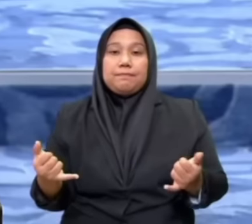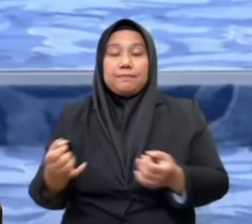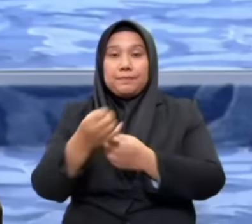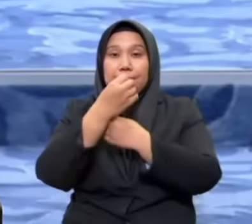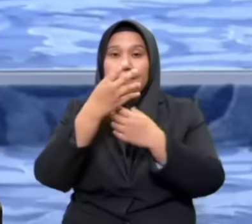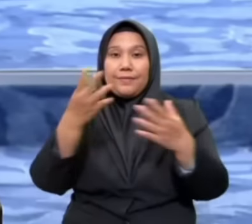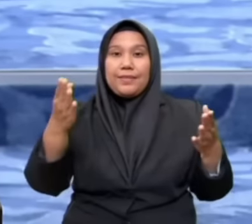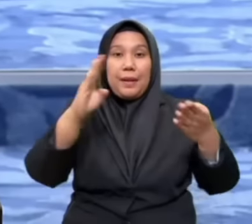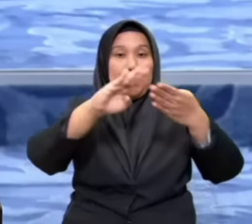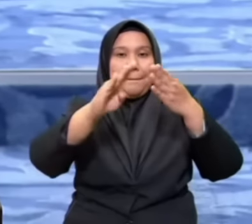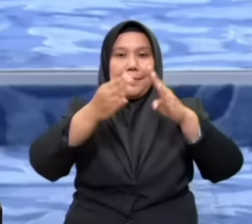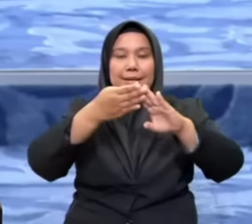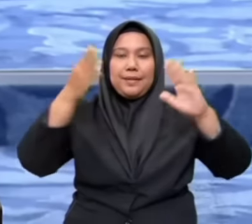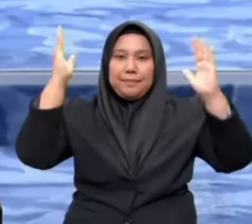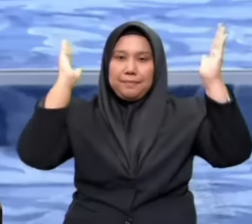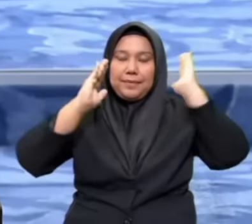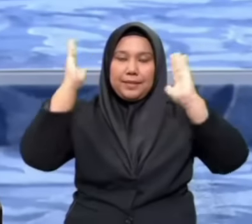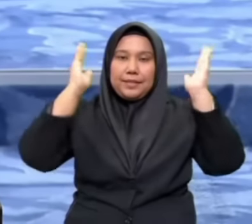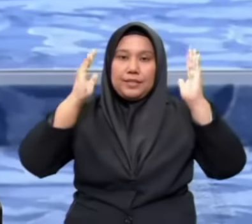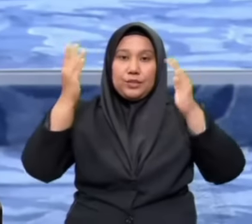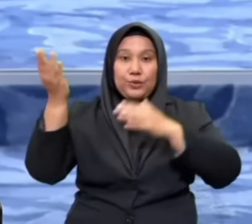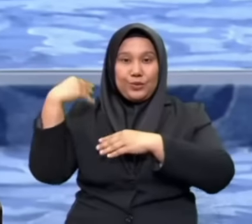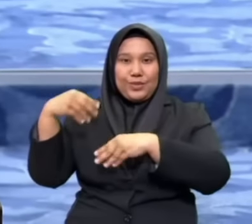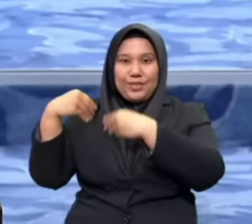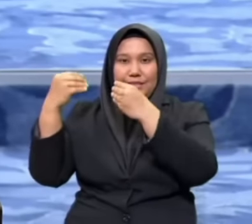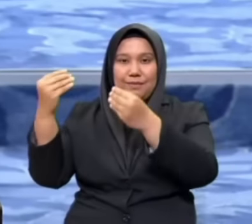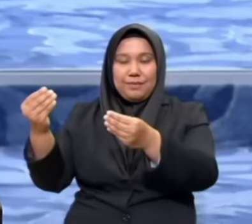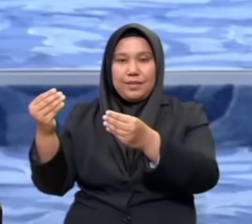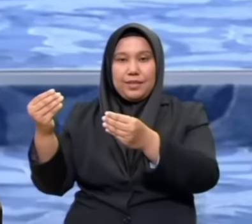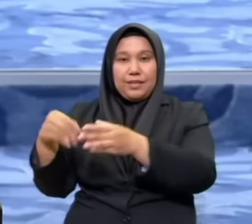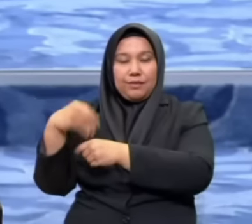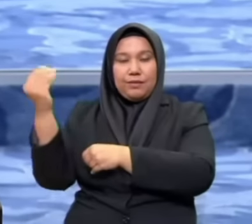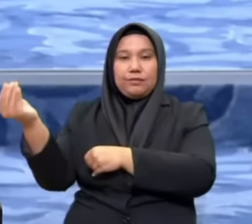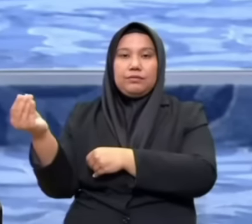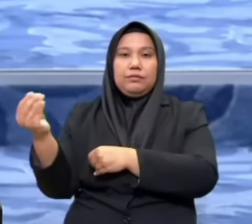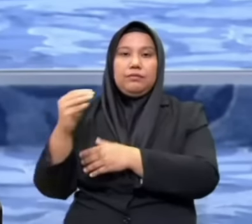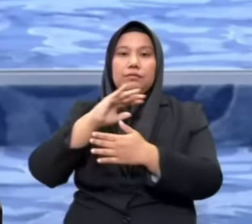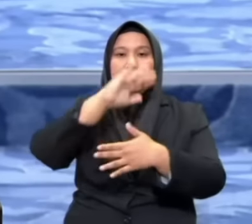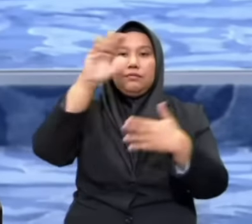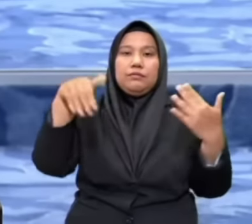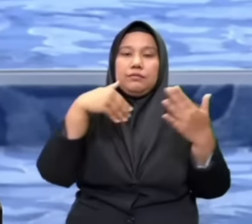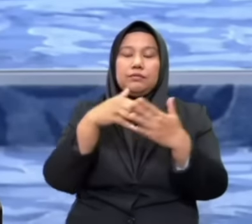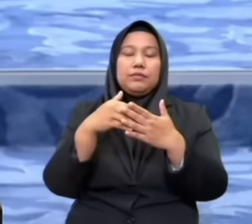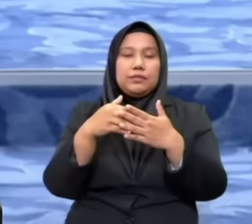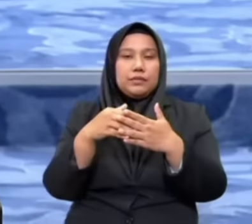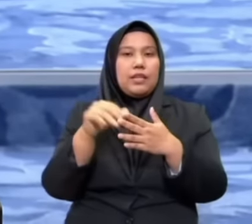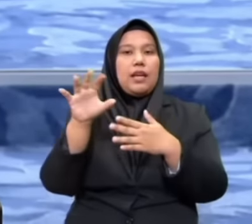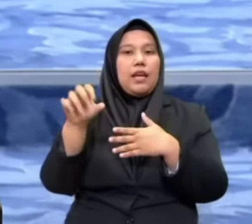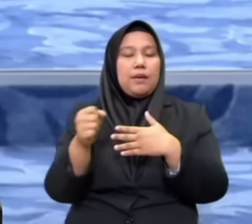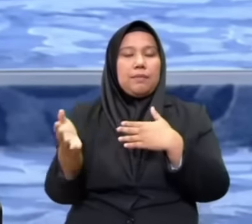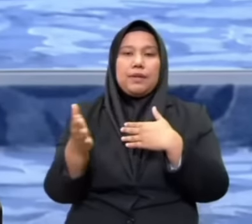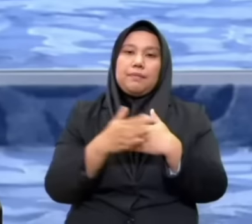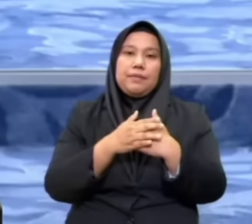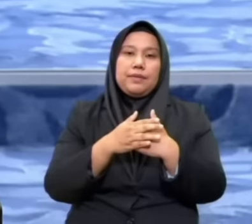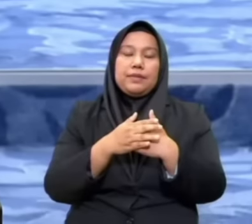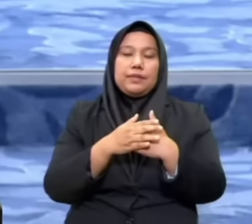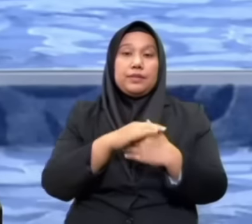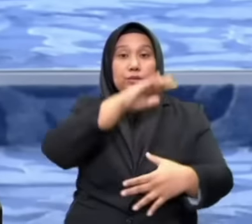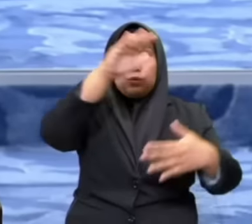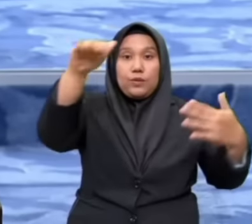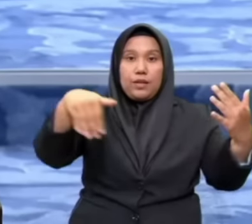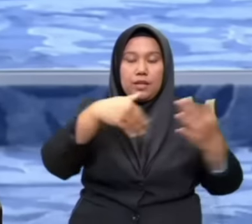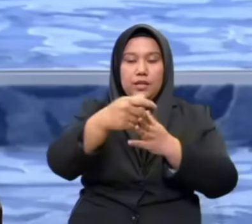umumkan Bandar Malaysia yang dulunya diserahkan kepada asing keseluruhannya, sekarang ini diambil balik dan keseluruhannya itu dikendali